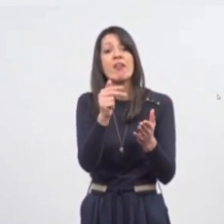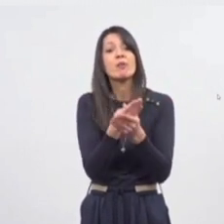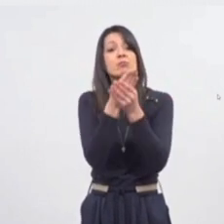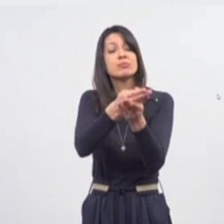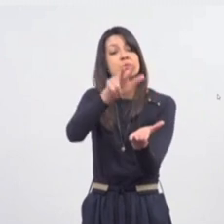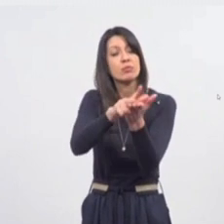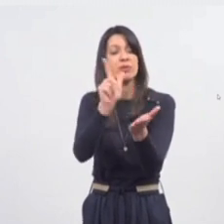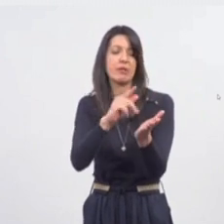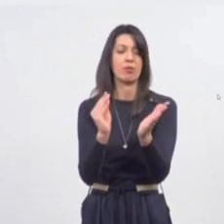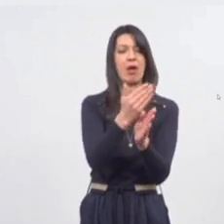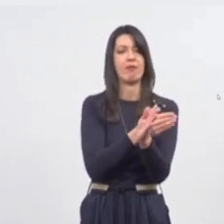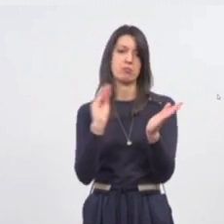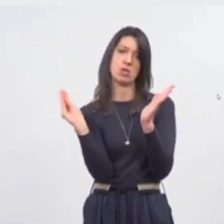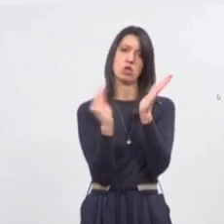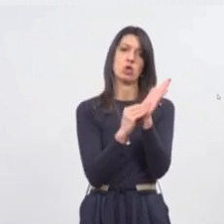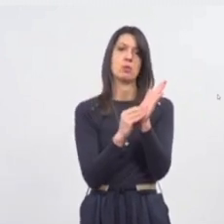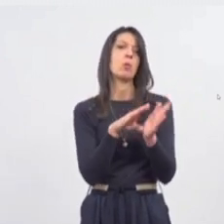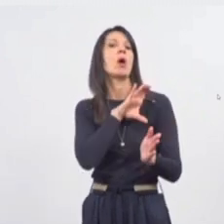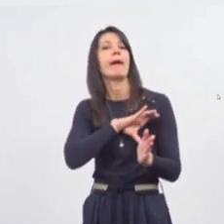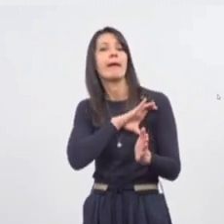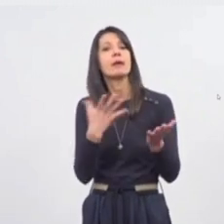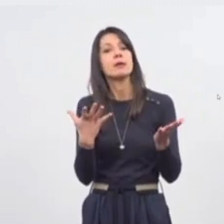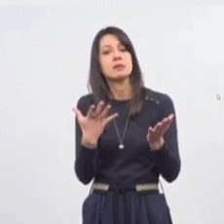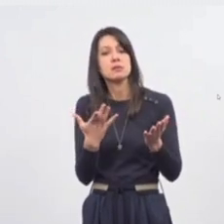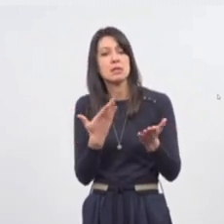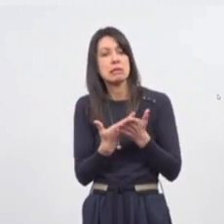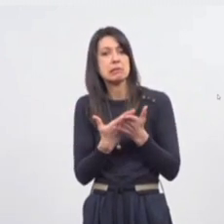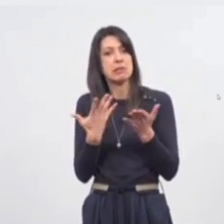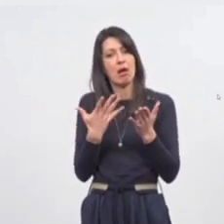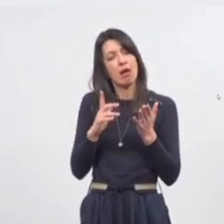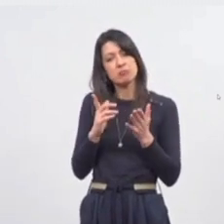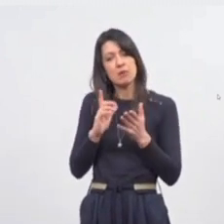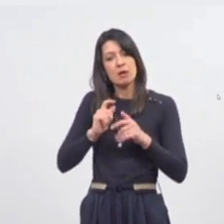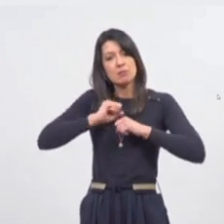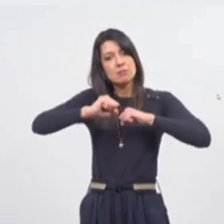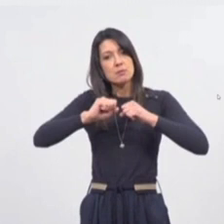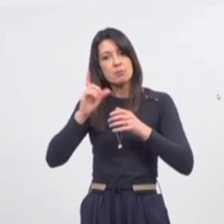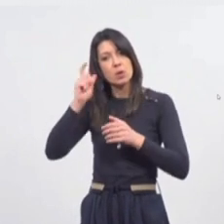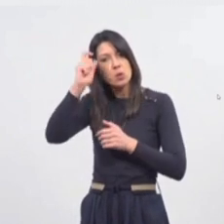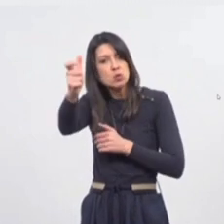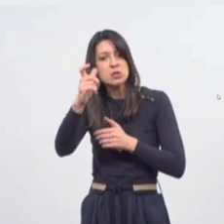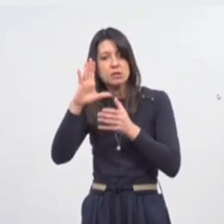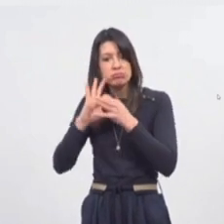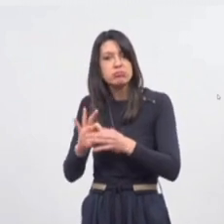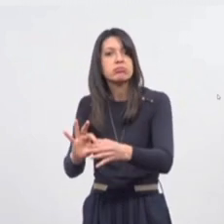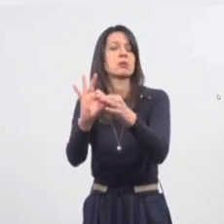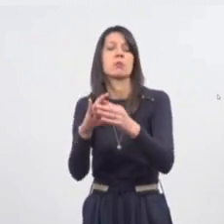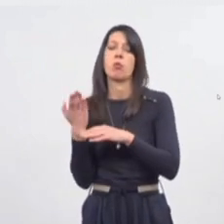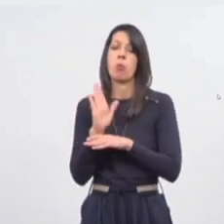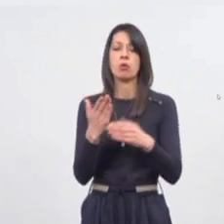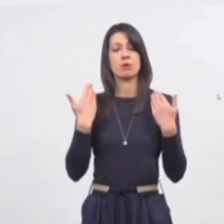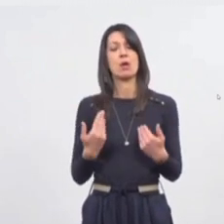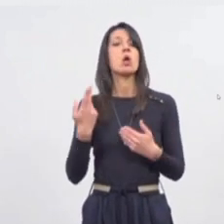à ce moment, bâtir une approche qui soit cohérente et dans laquelle on affirme clairement que pour nous, en tant qu'Union européenne, le